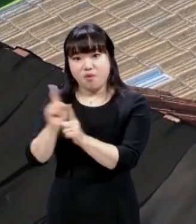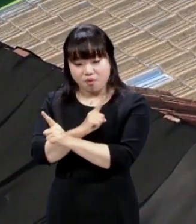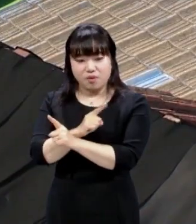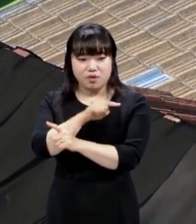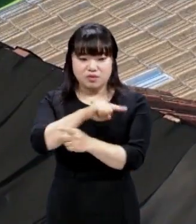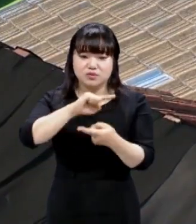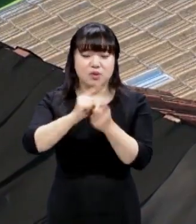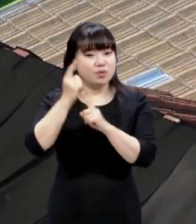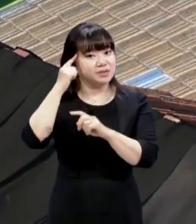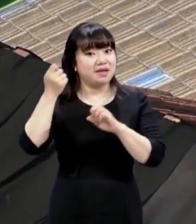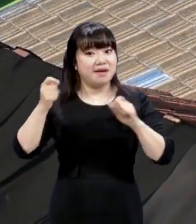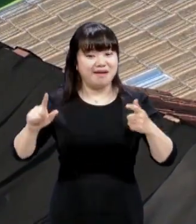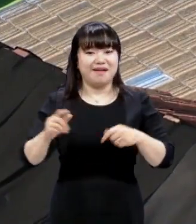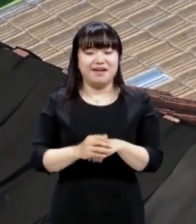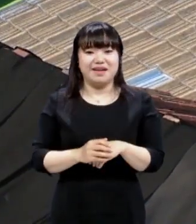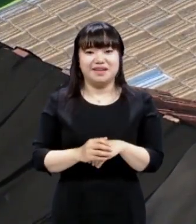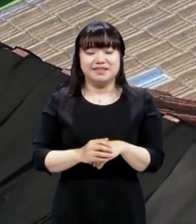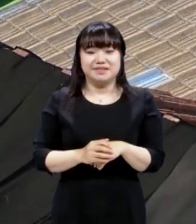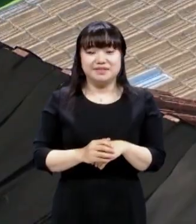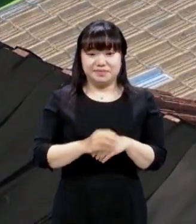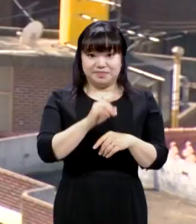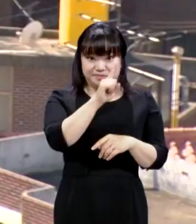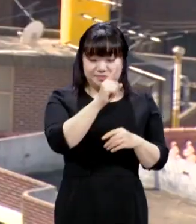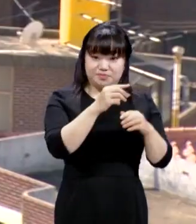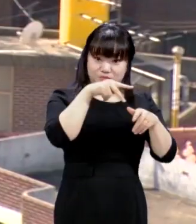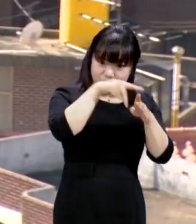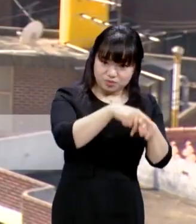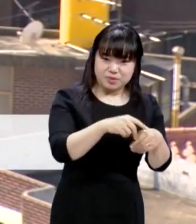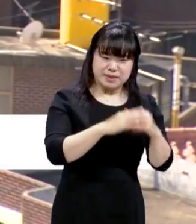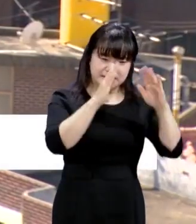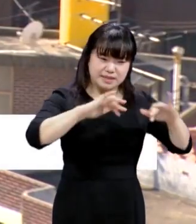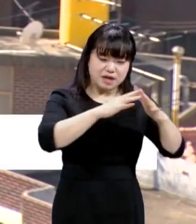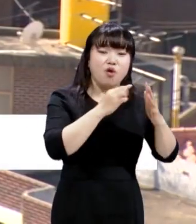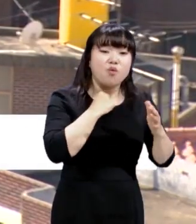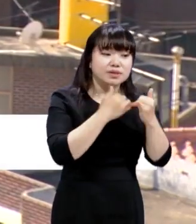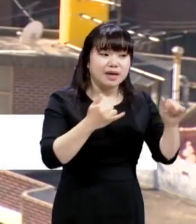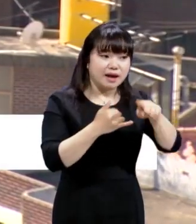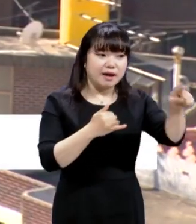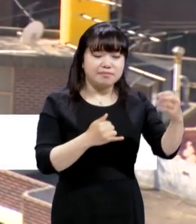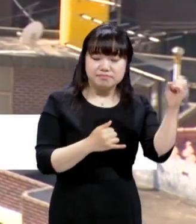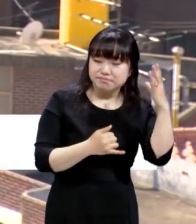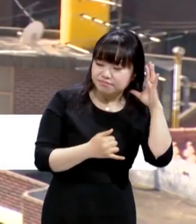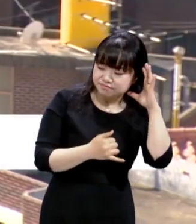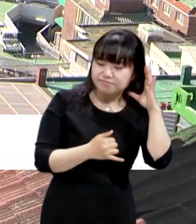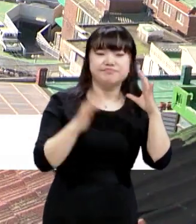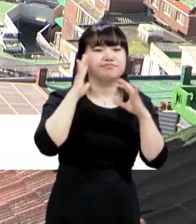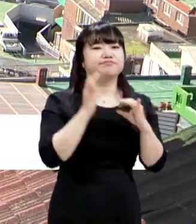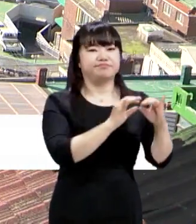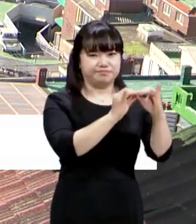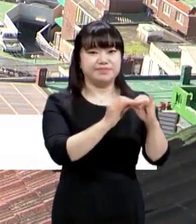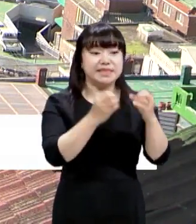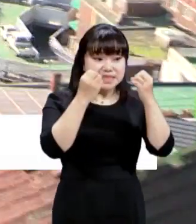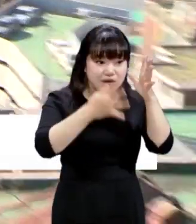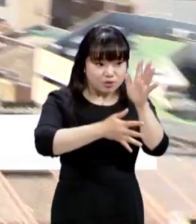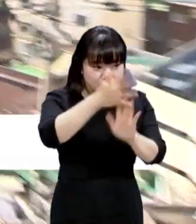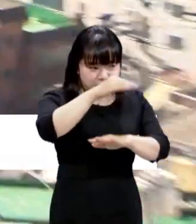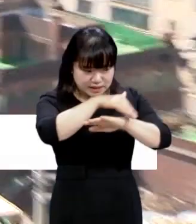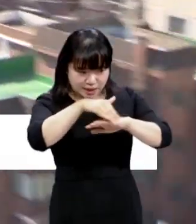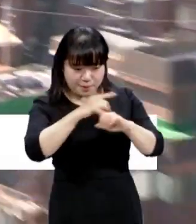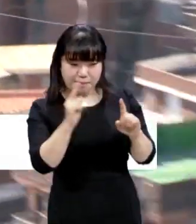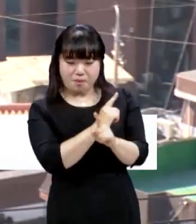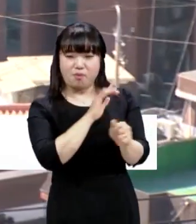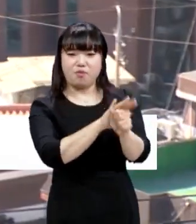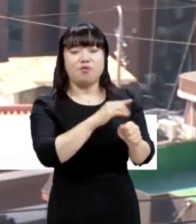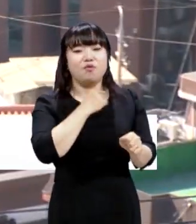뒀습니다 유찬 종 후보는 재개발 욕구가 높은 지역 주민들의 의견을 최대한 수렴 에 새로운 도시 계획을 세우는